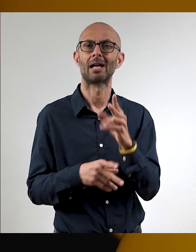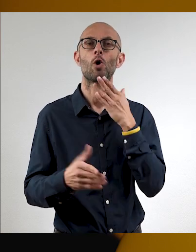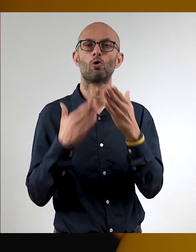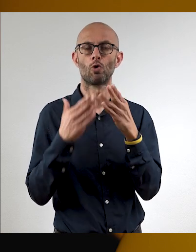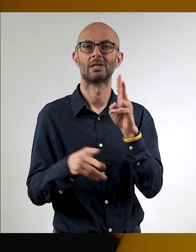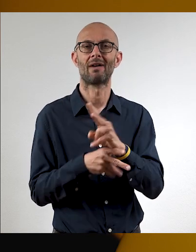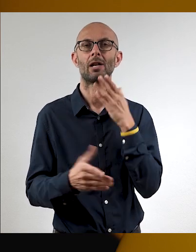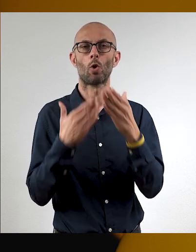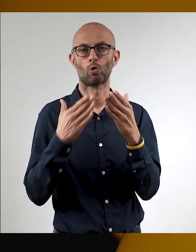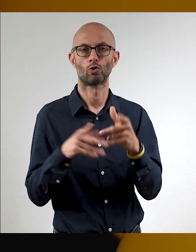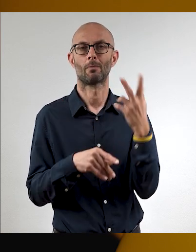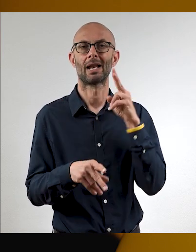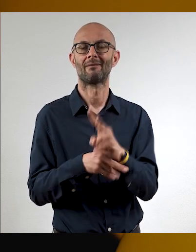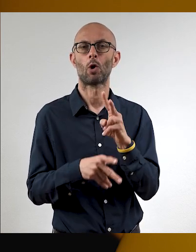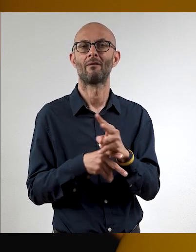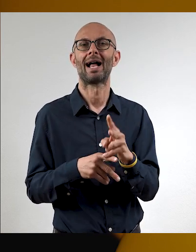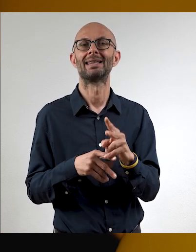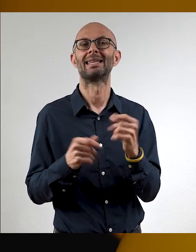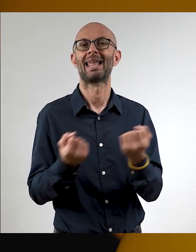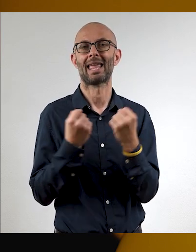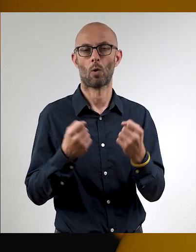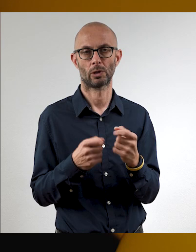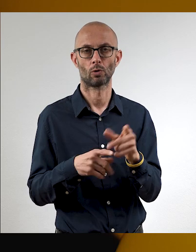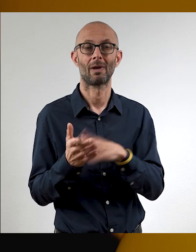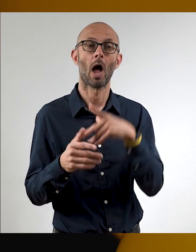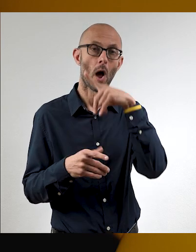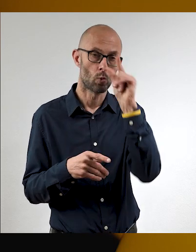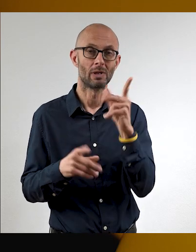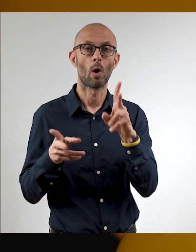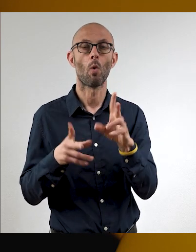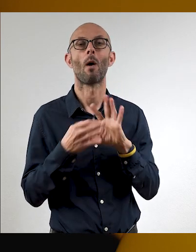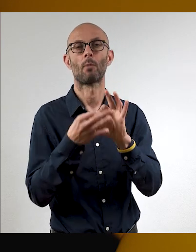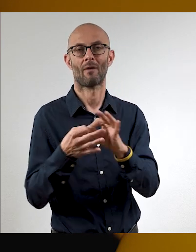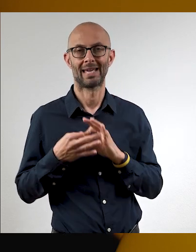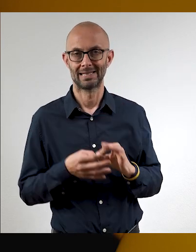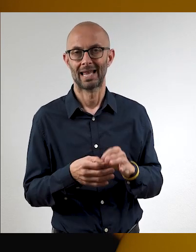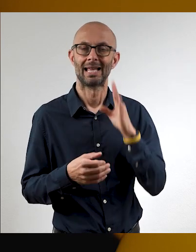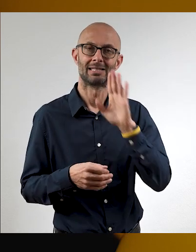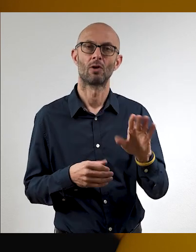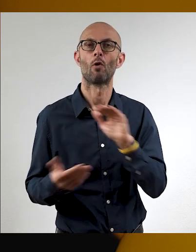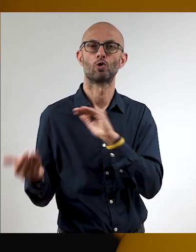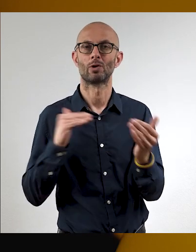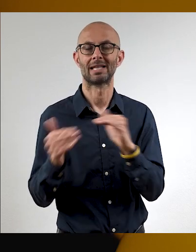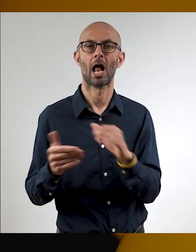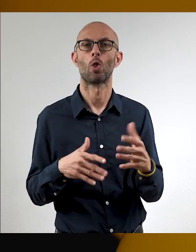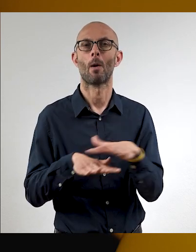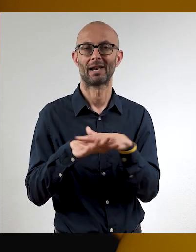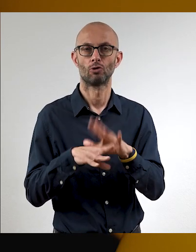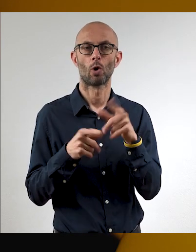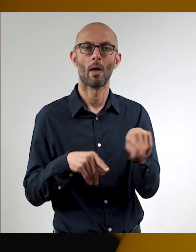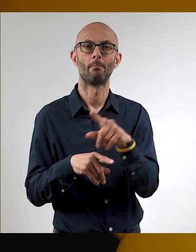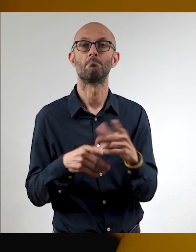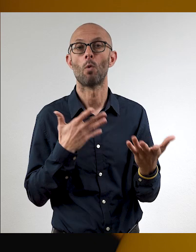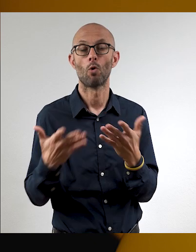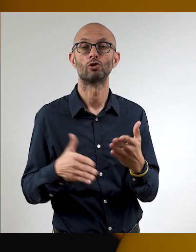odnos, varni odnosi so bili varovalni dejavnik. Se pravi, kako ljudi povezati z njihovo socialno mrežo, kako jim